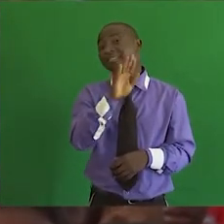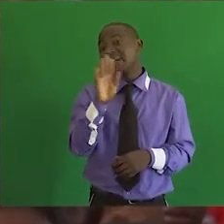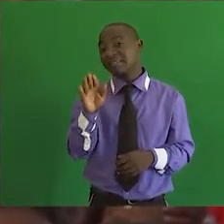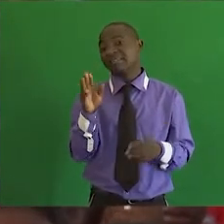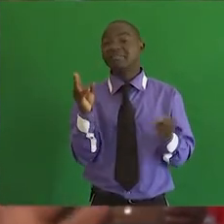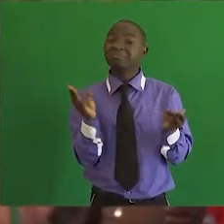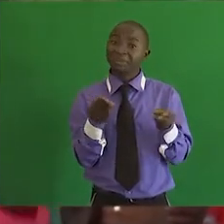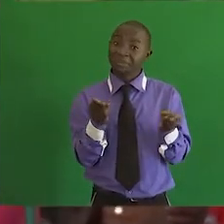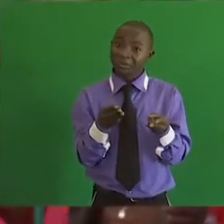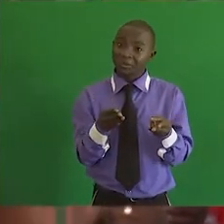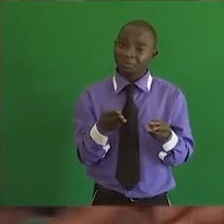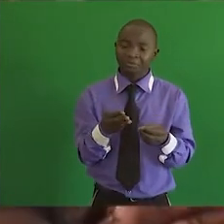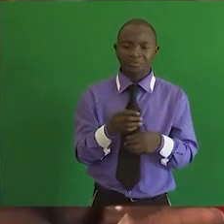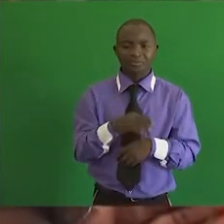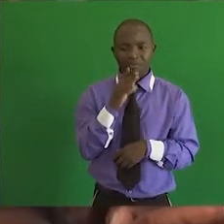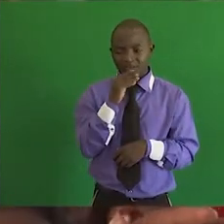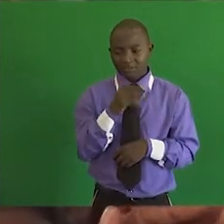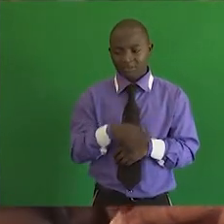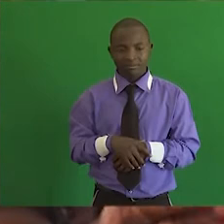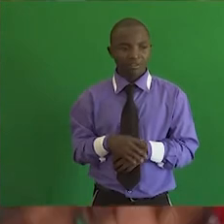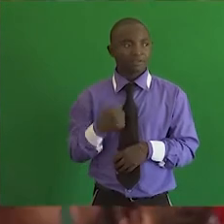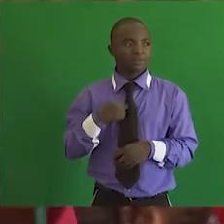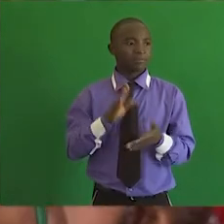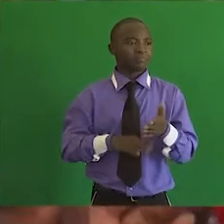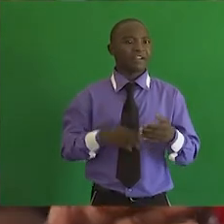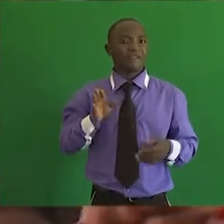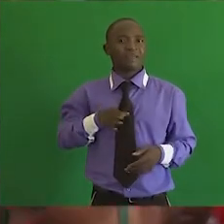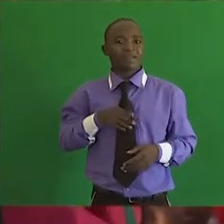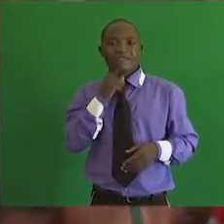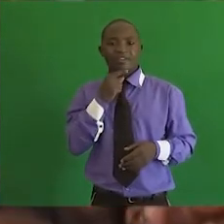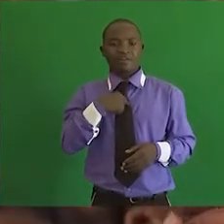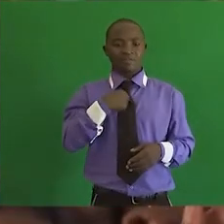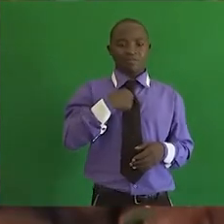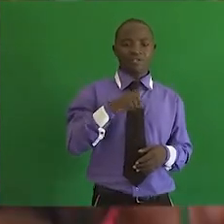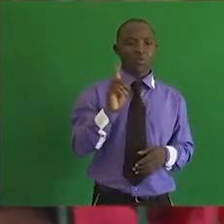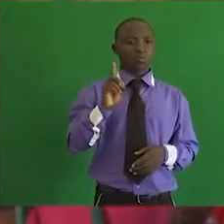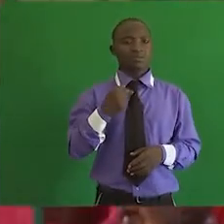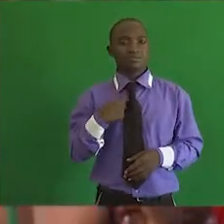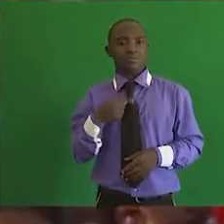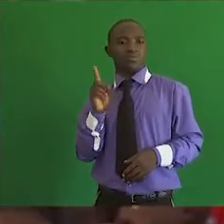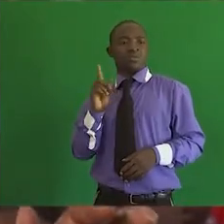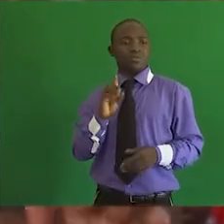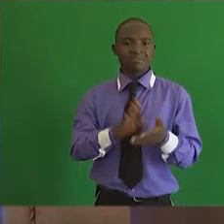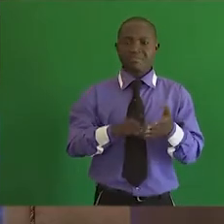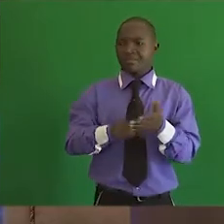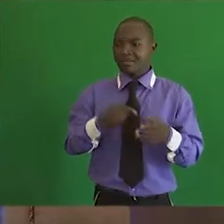kwaamwene vake opa ka grocery kadiki diki. Saka ndiri kungoti Muroora ngaangove nerudo